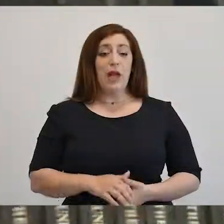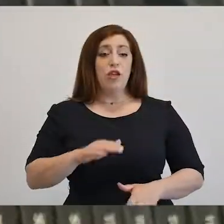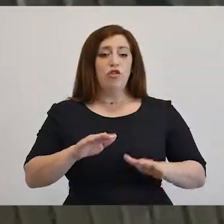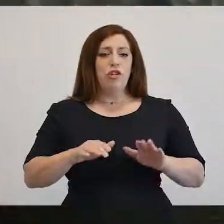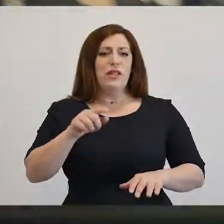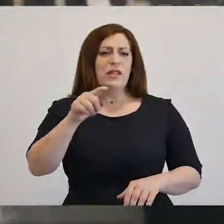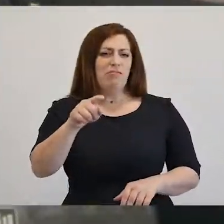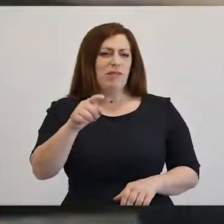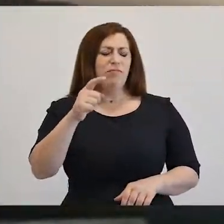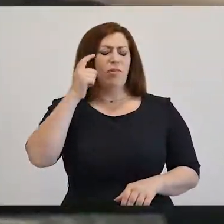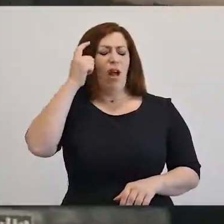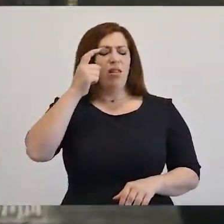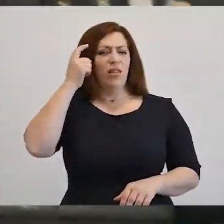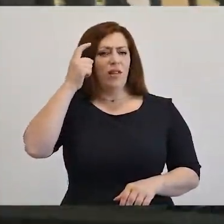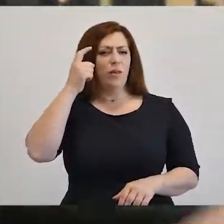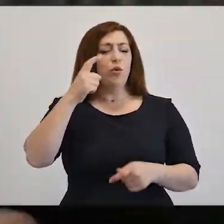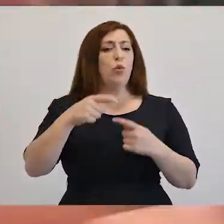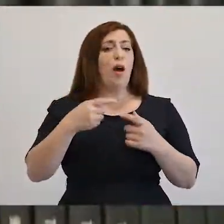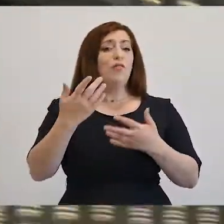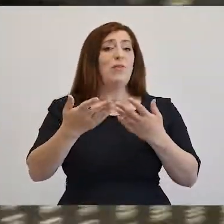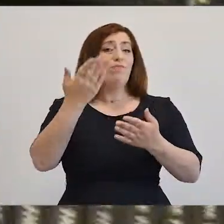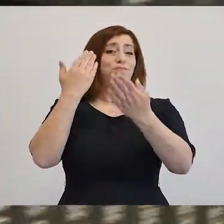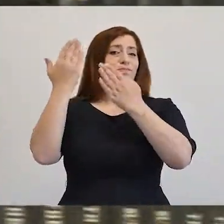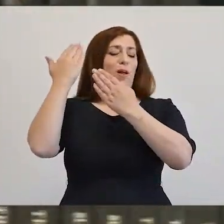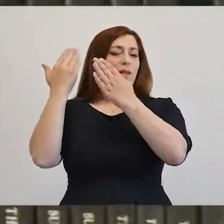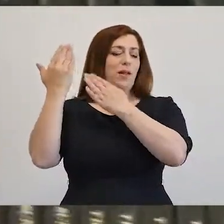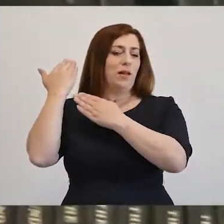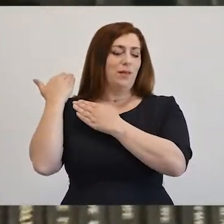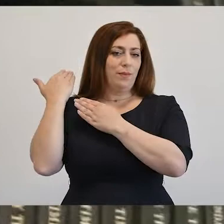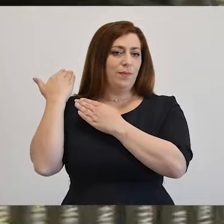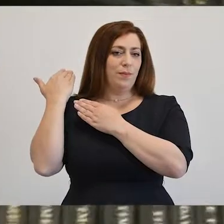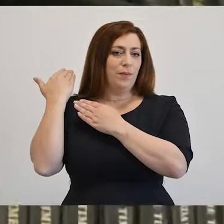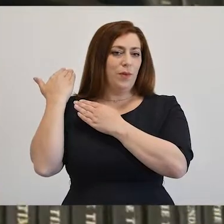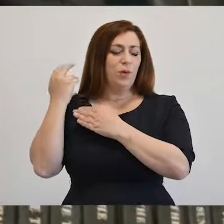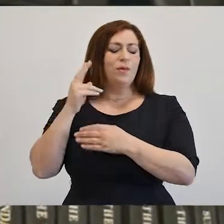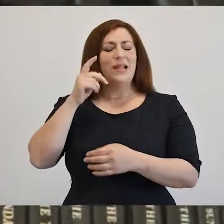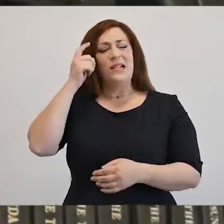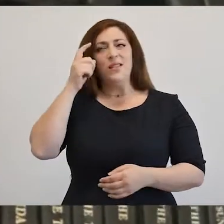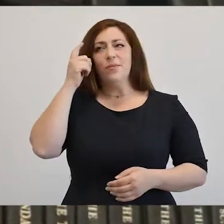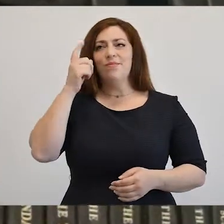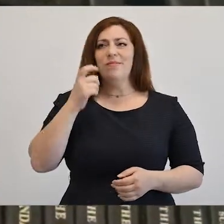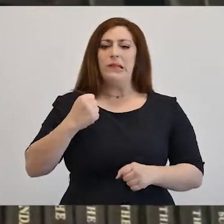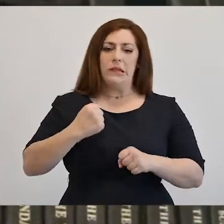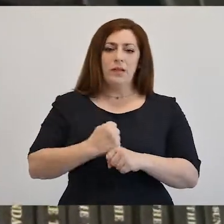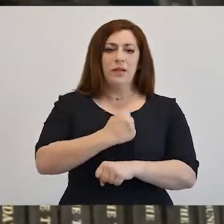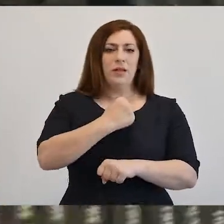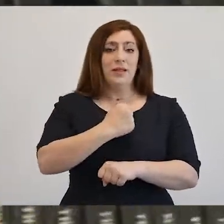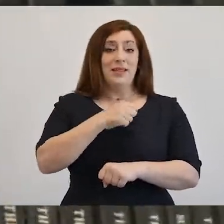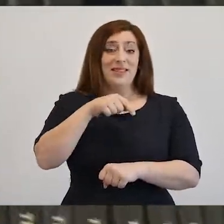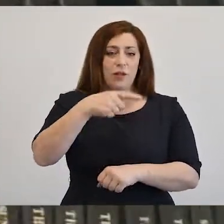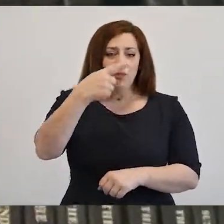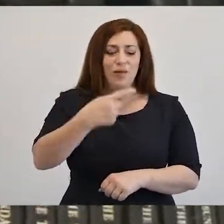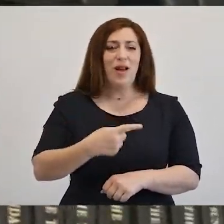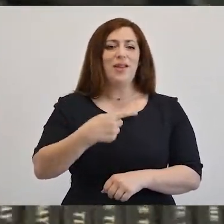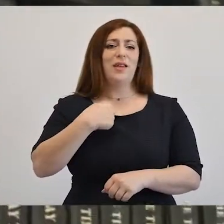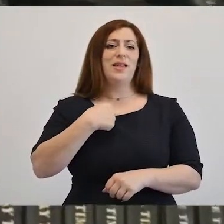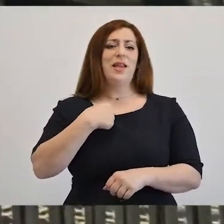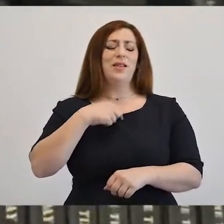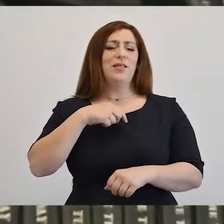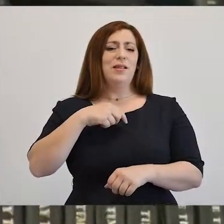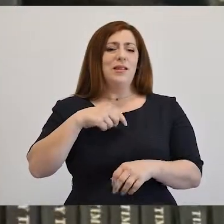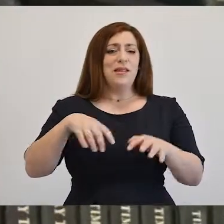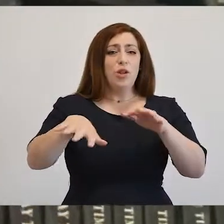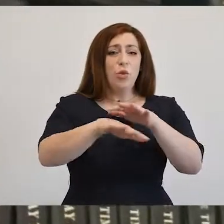ġili sibtli lek innifsek. Taħseb fuq xi ħaġa li tkun ġrat fil-passat u tgħid istra dakinhar stajt tagħmel